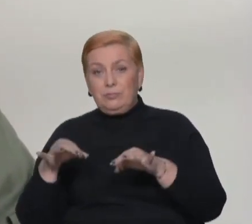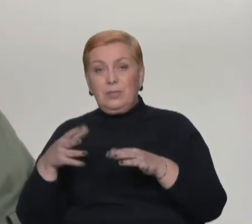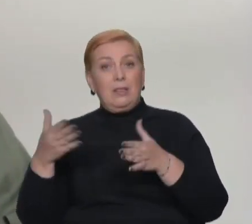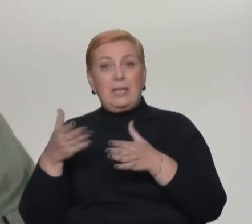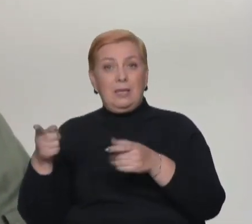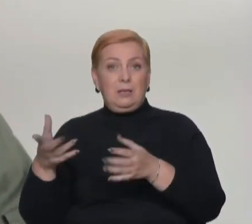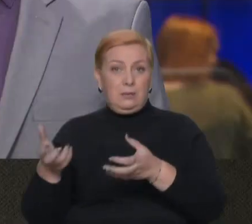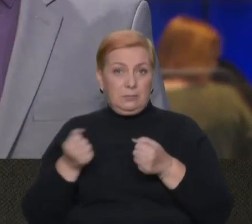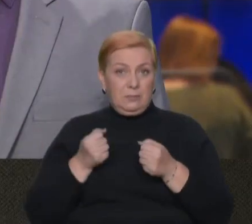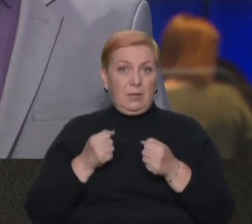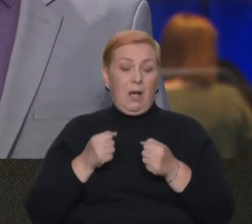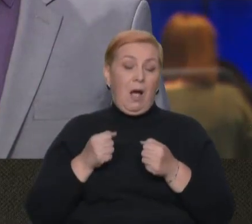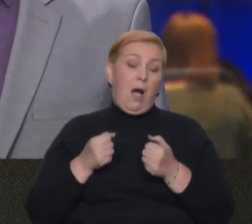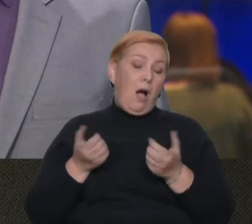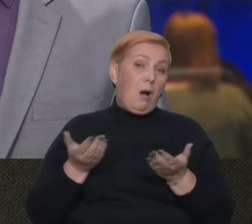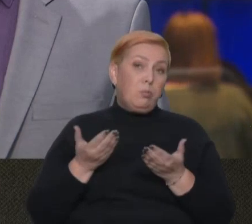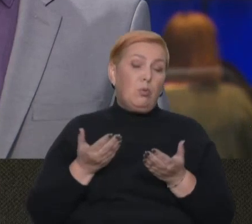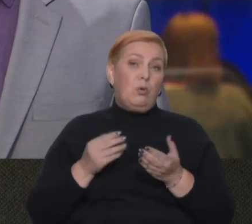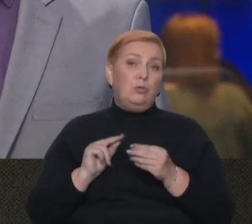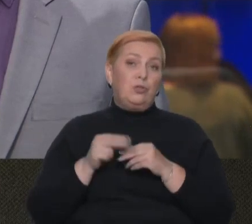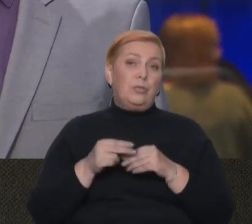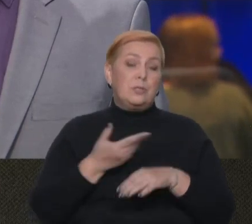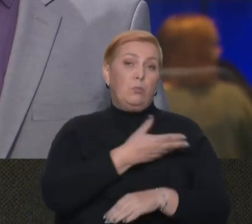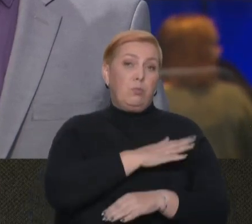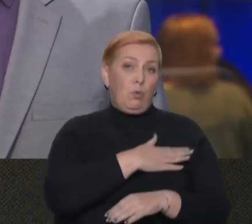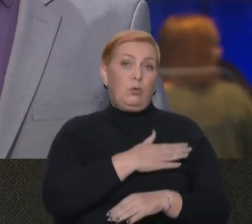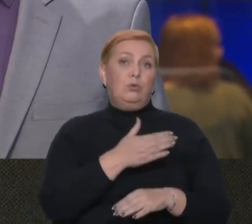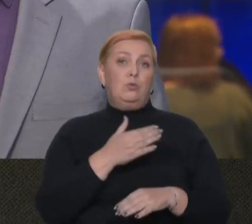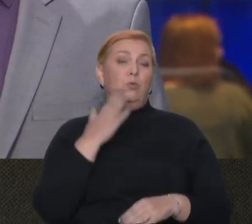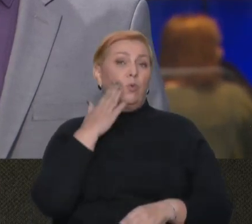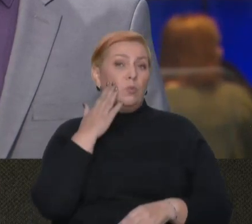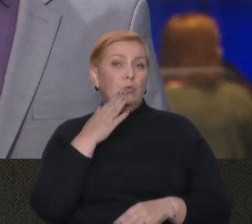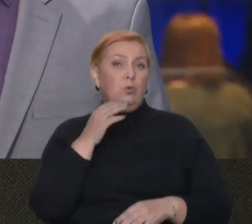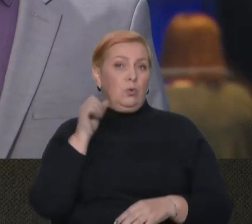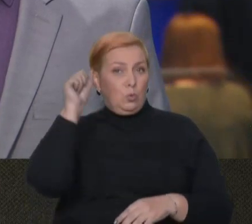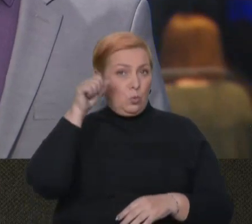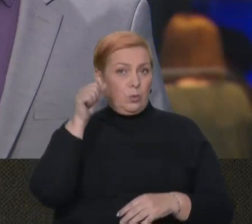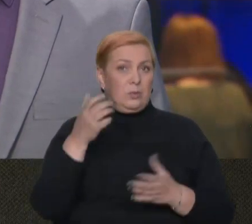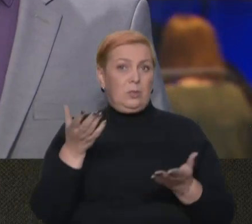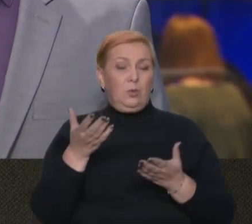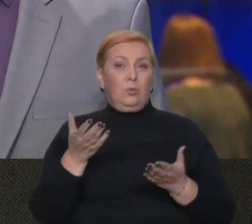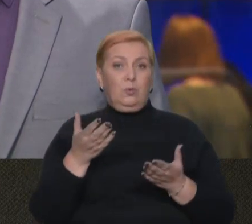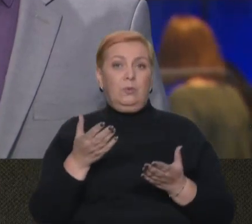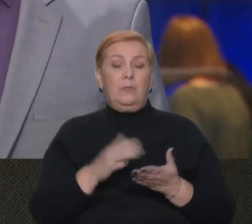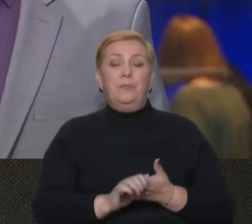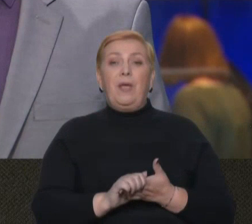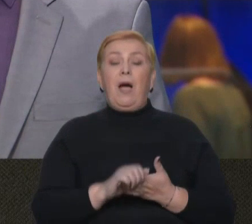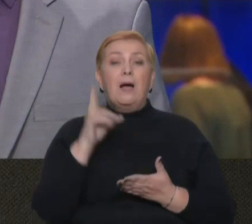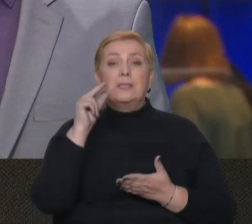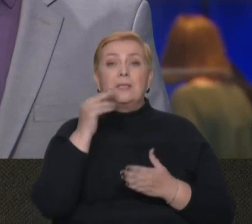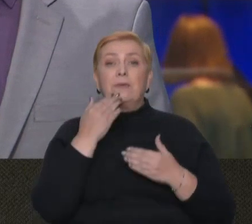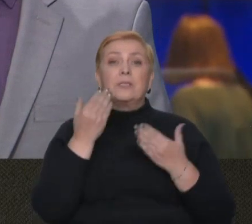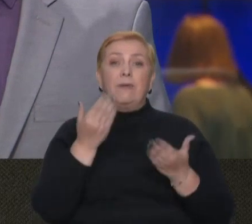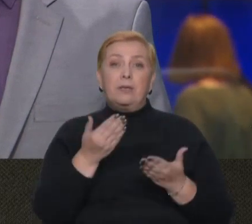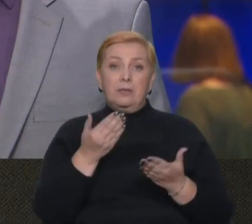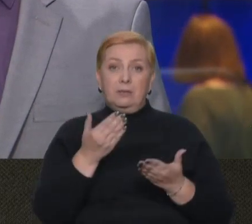через польщу Грузию Турцию Ну Як выйти по Великому Колу а цифра звернень